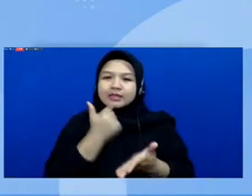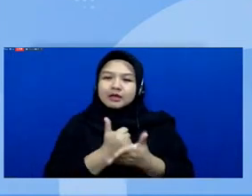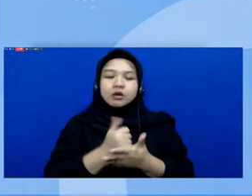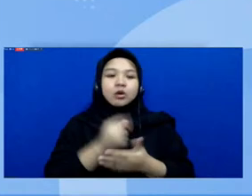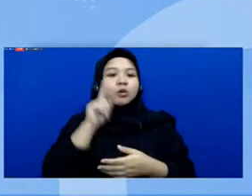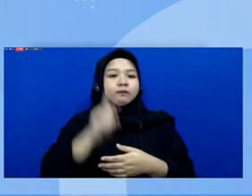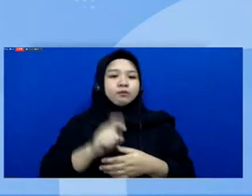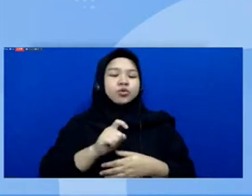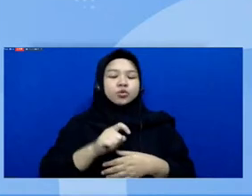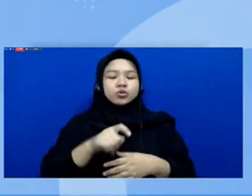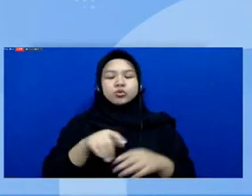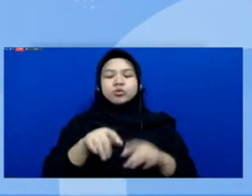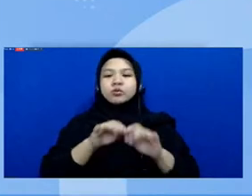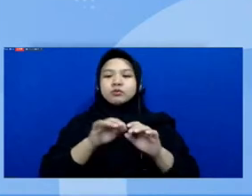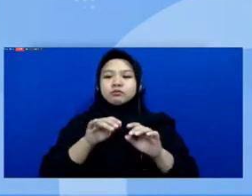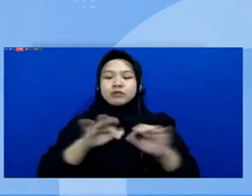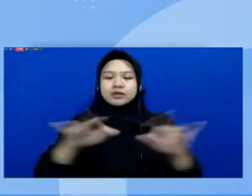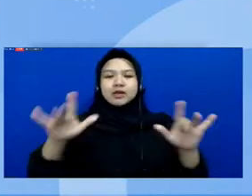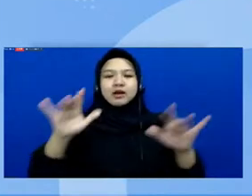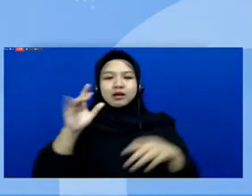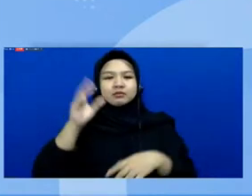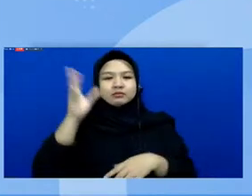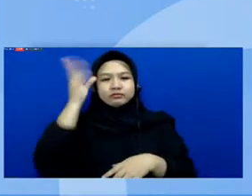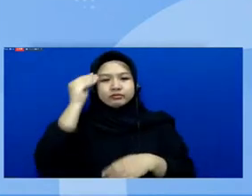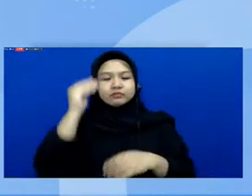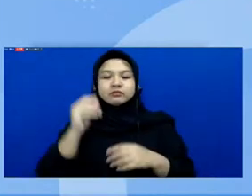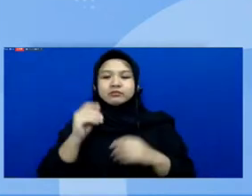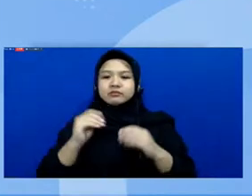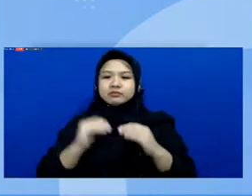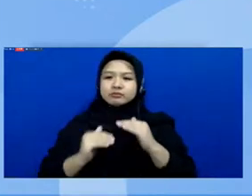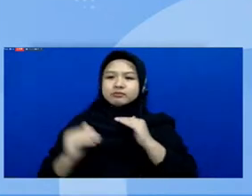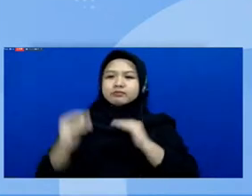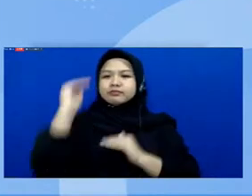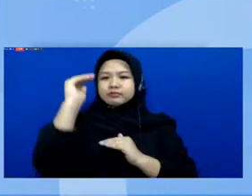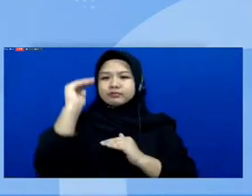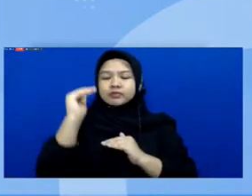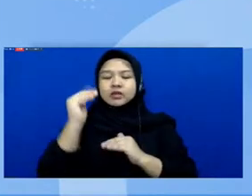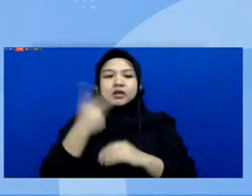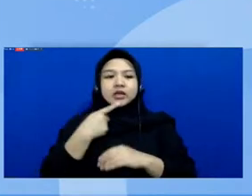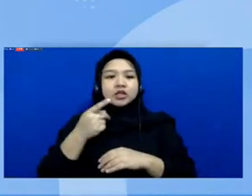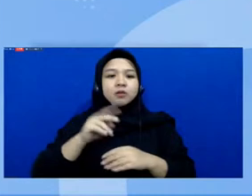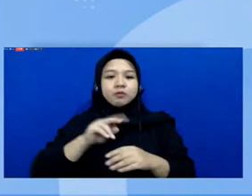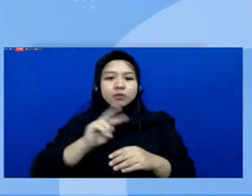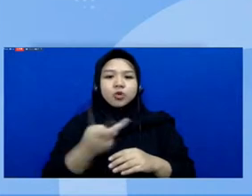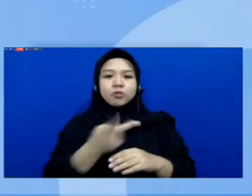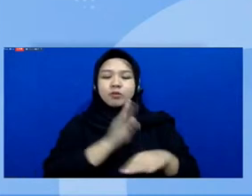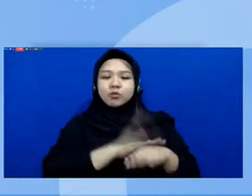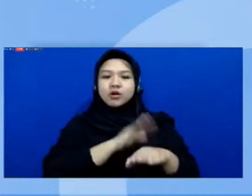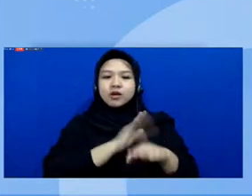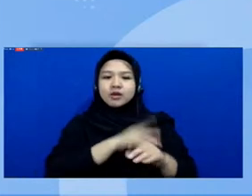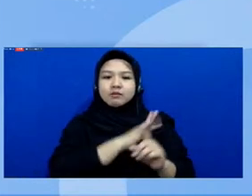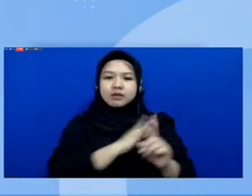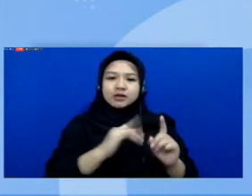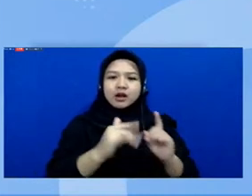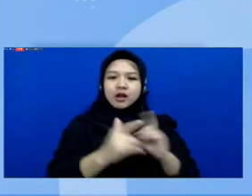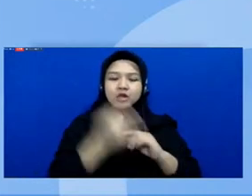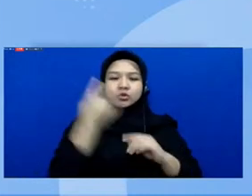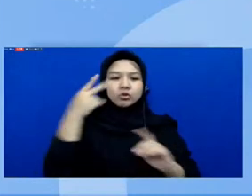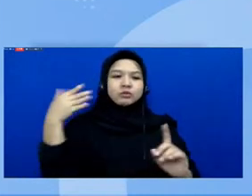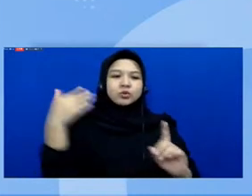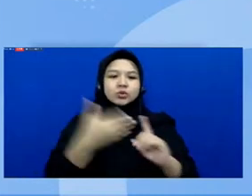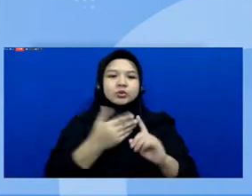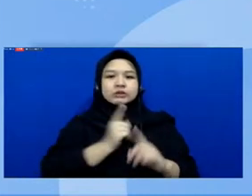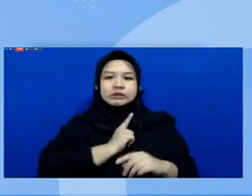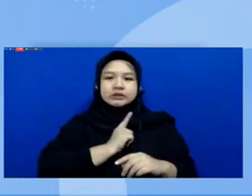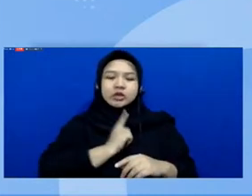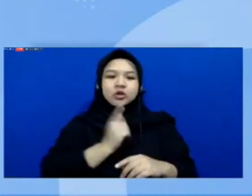public perception improvement. Artinya, bagaimana kita merubah budaya masyarakat dalam merujuk dirinya atau